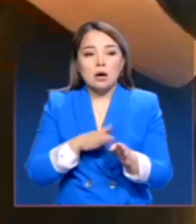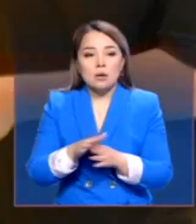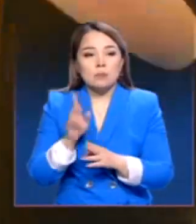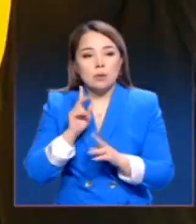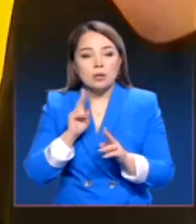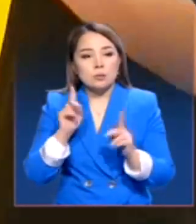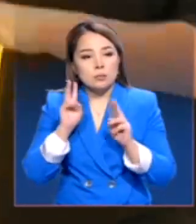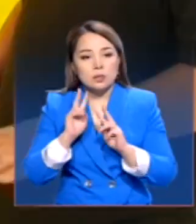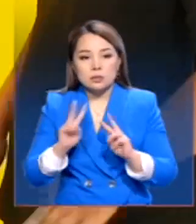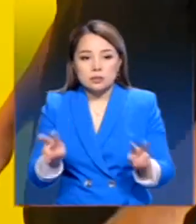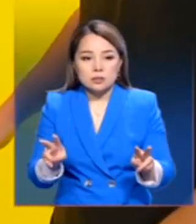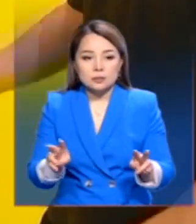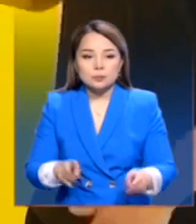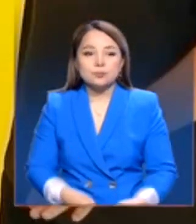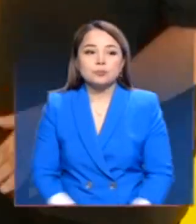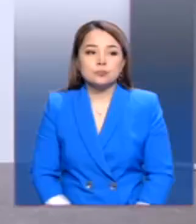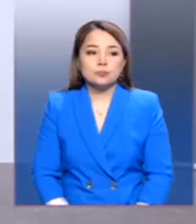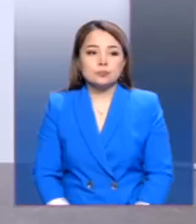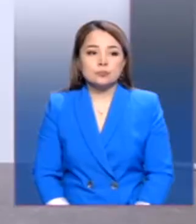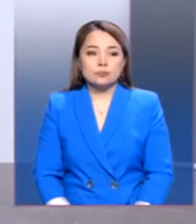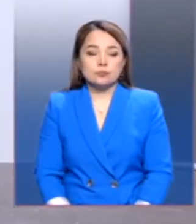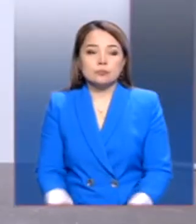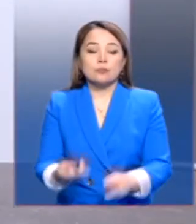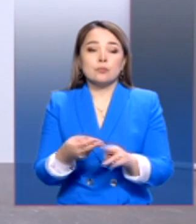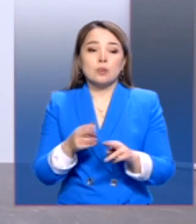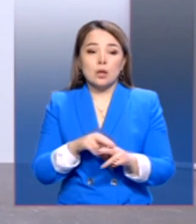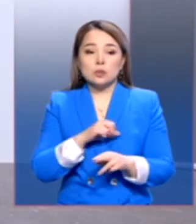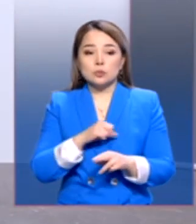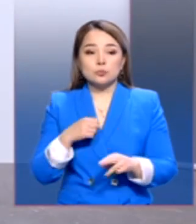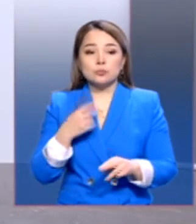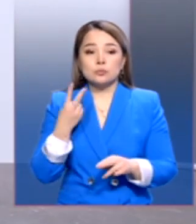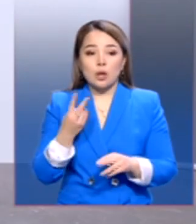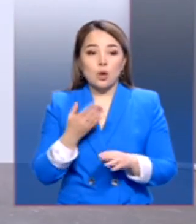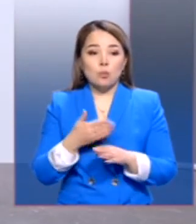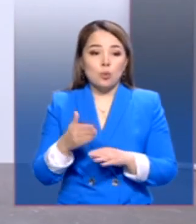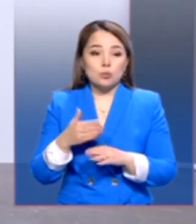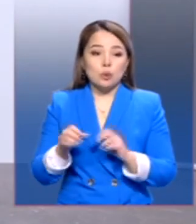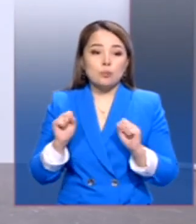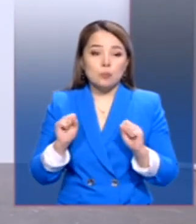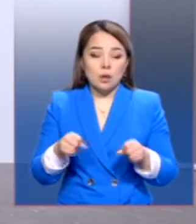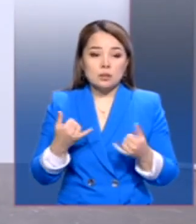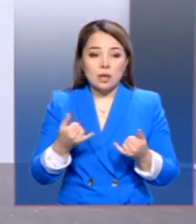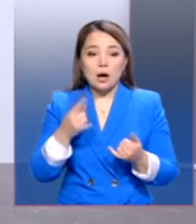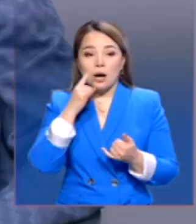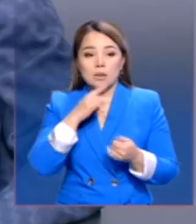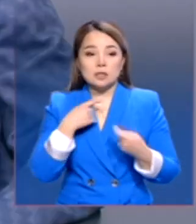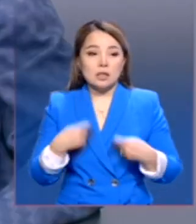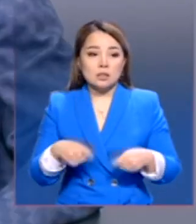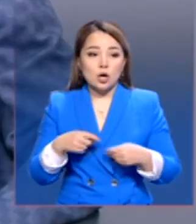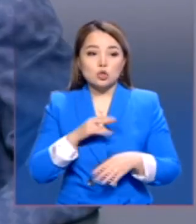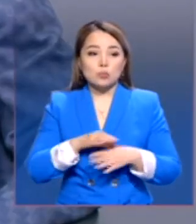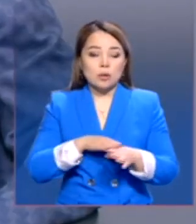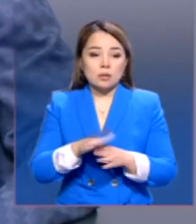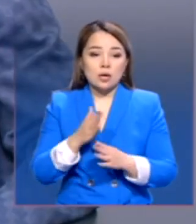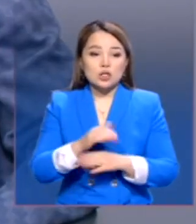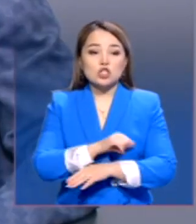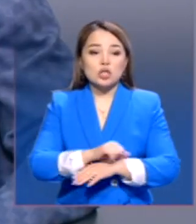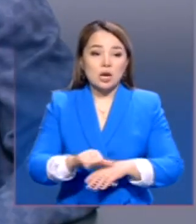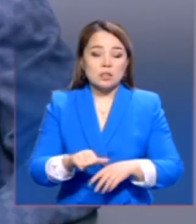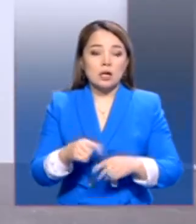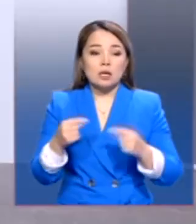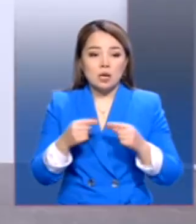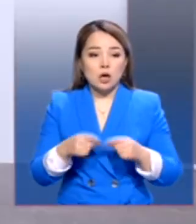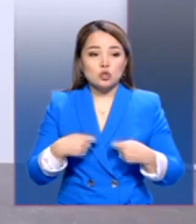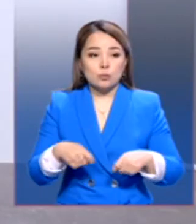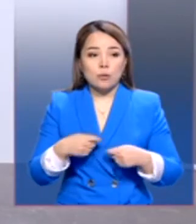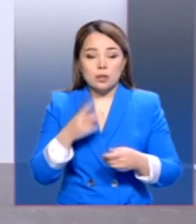асатыны белгісіз. Бұның өзін екіге бөлуге болады да, жалпымағанда. Бұл қазақстандық нарыққа жұмыс жасау. Және шетелдік нарыққа жұмыс